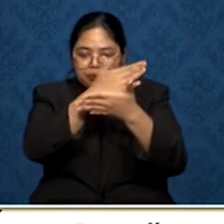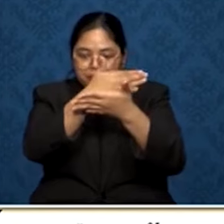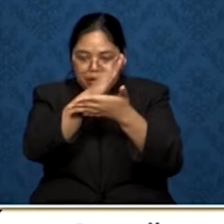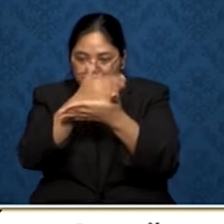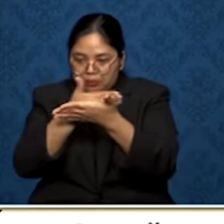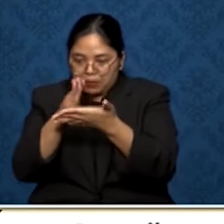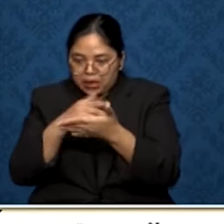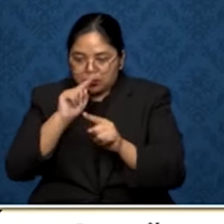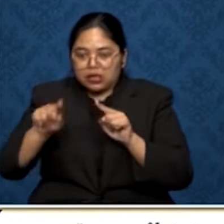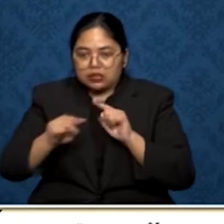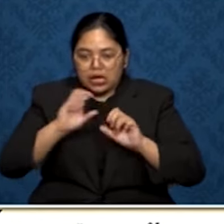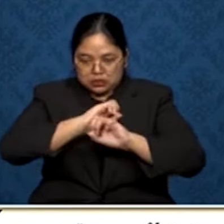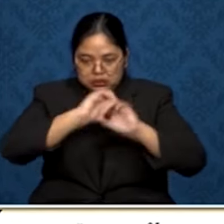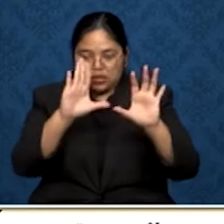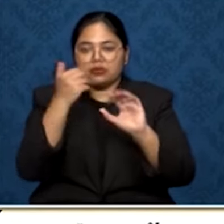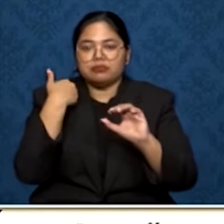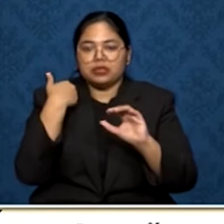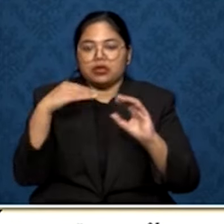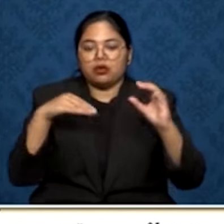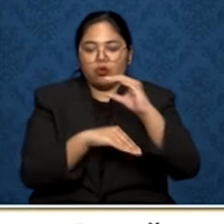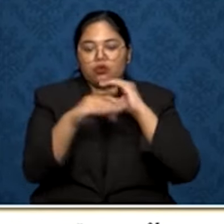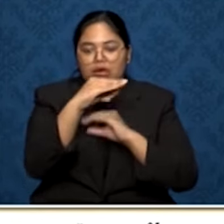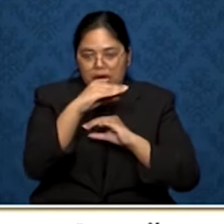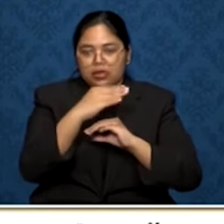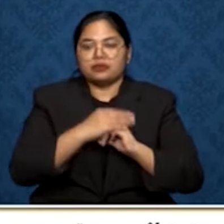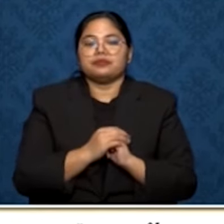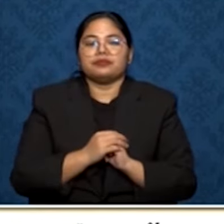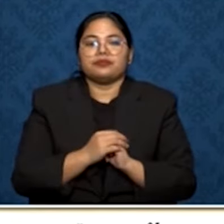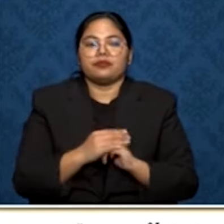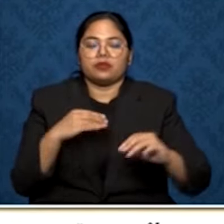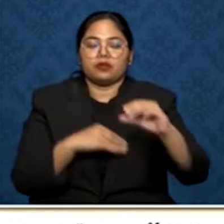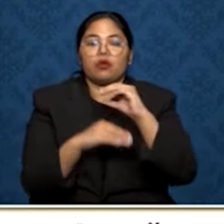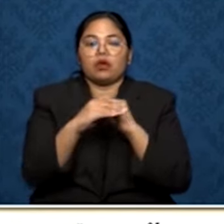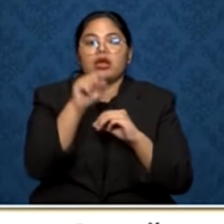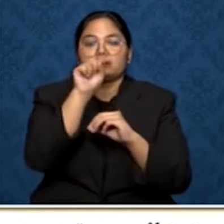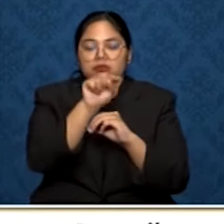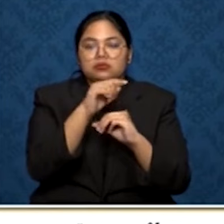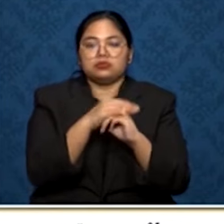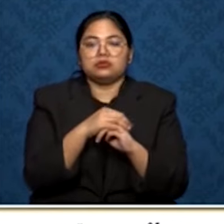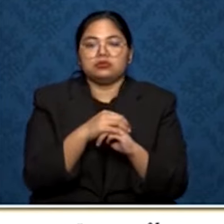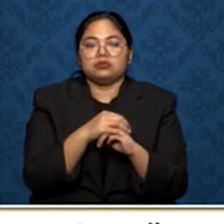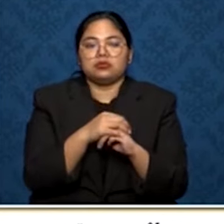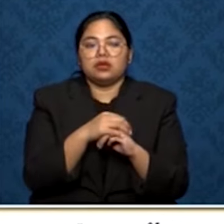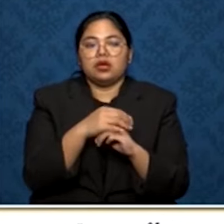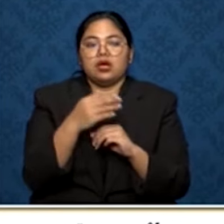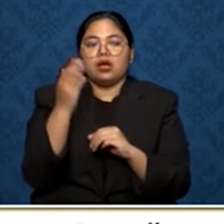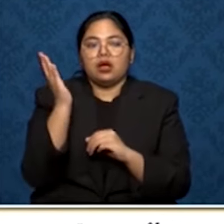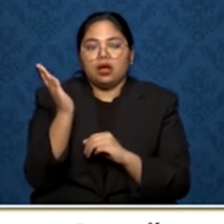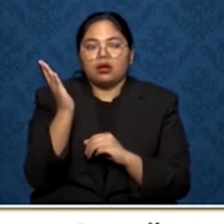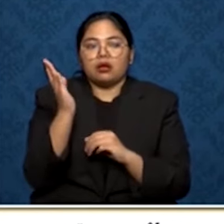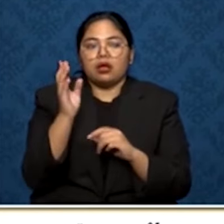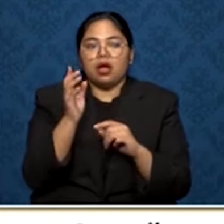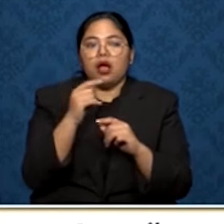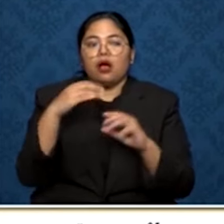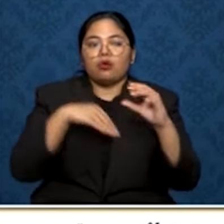ับายโ ved ครั สไลศ์ท ถัดไปครับรายโครงการครัโอยแล้วค